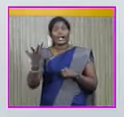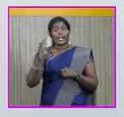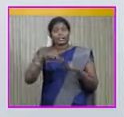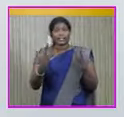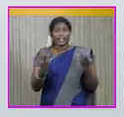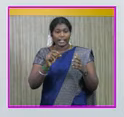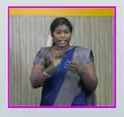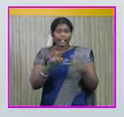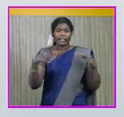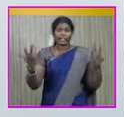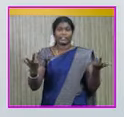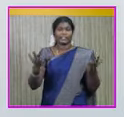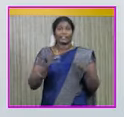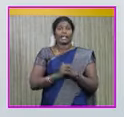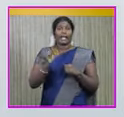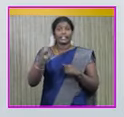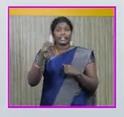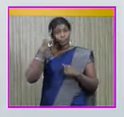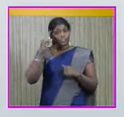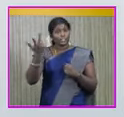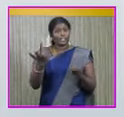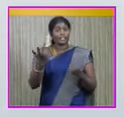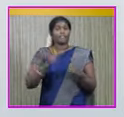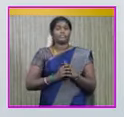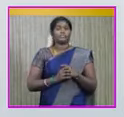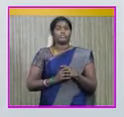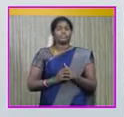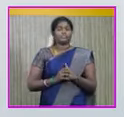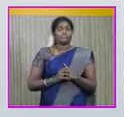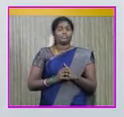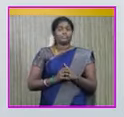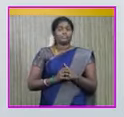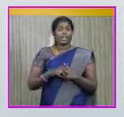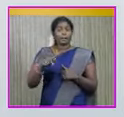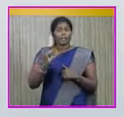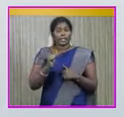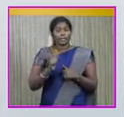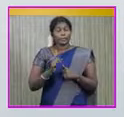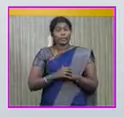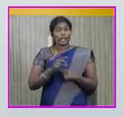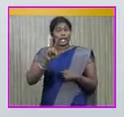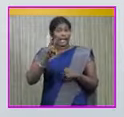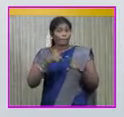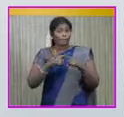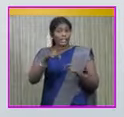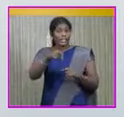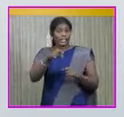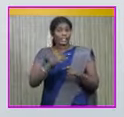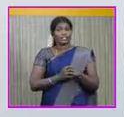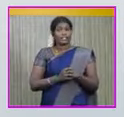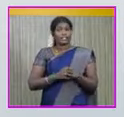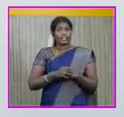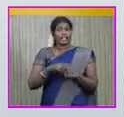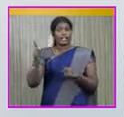விட்டுருக்காங்க, அது என்ன கோணம் அப்படின்றது நமக்கு தெரியலை. அப்போது இந்த ரெண்டு எக்ஸ் டிகிரி அப்படின்றது எக்ஸ்